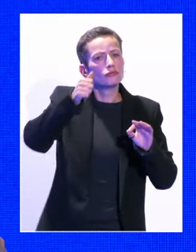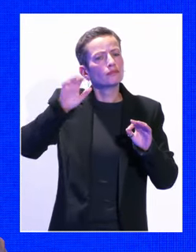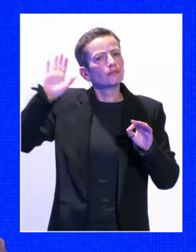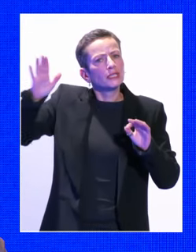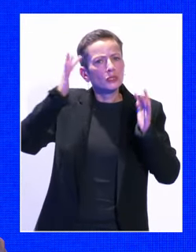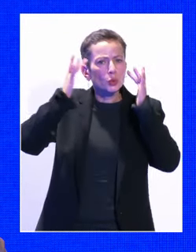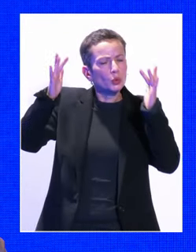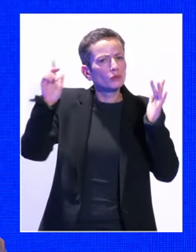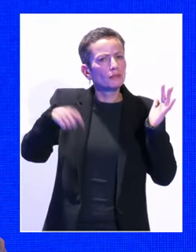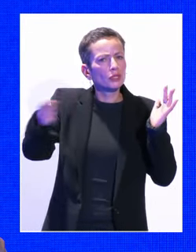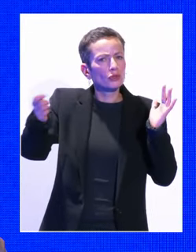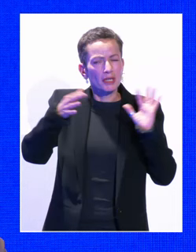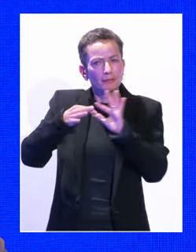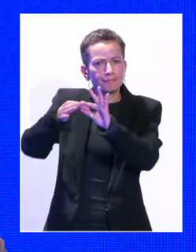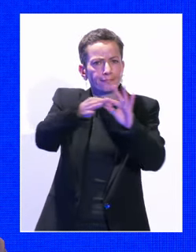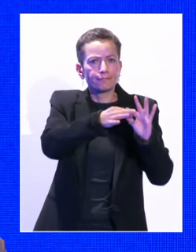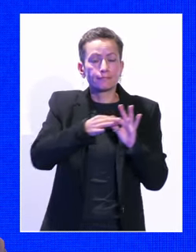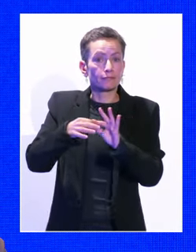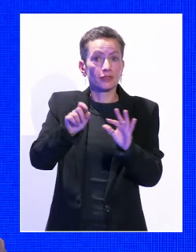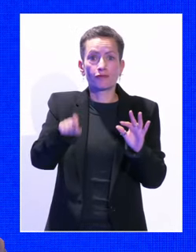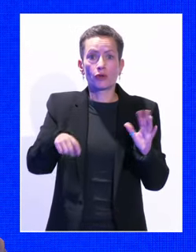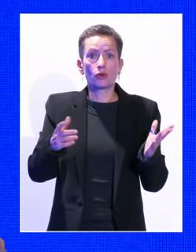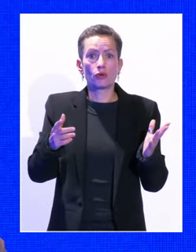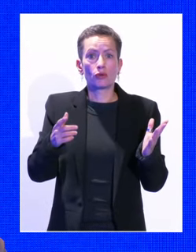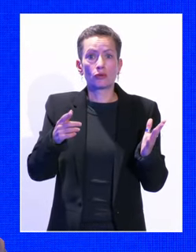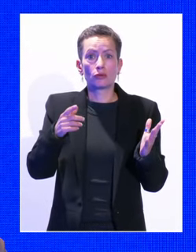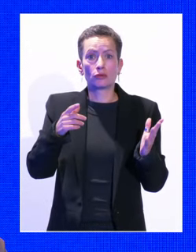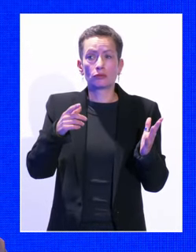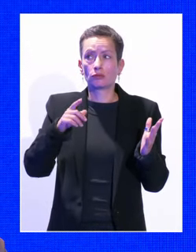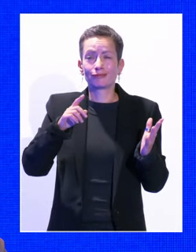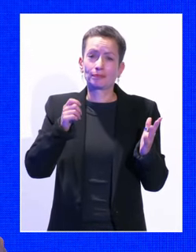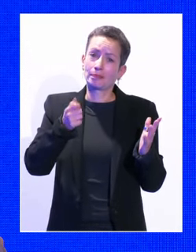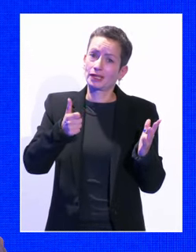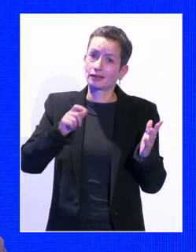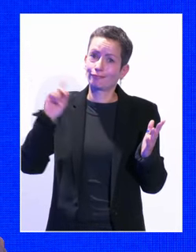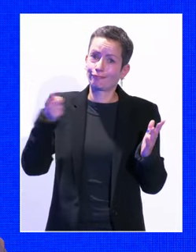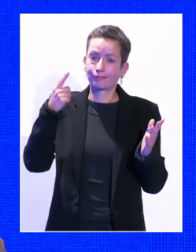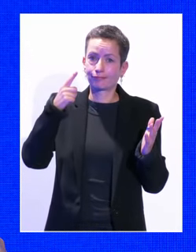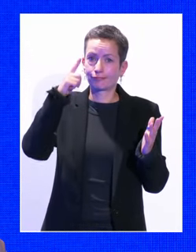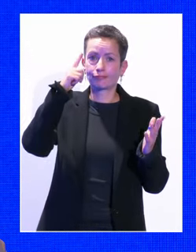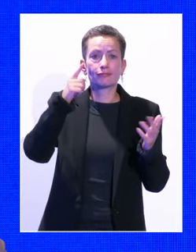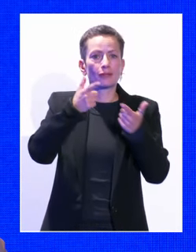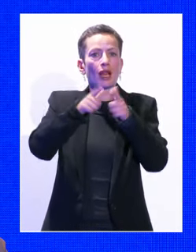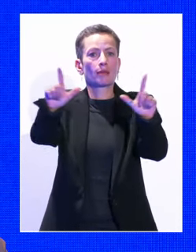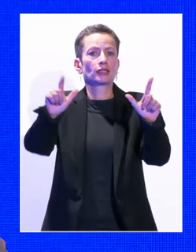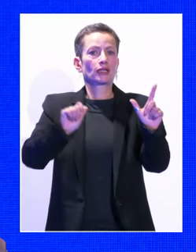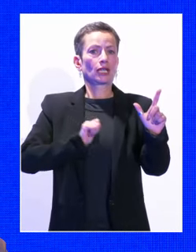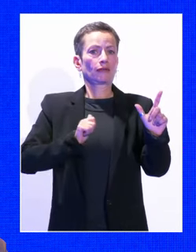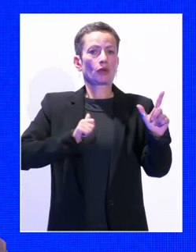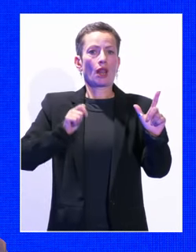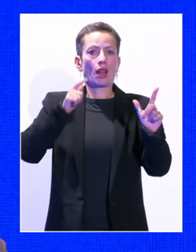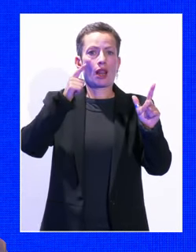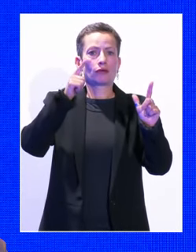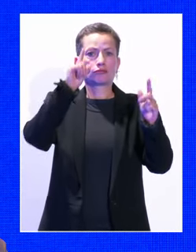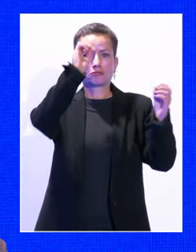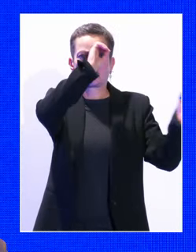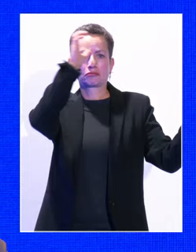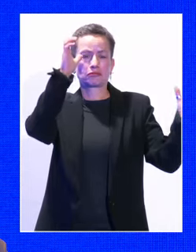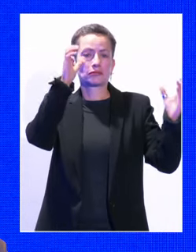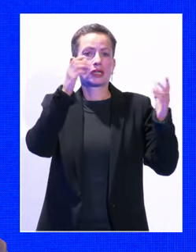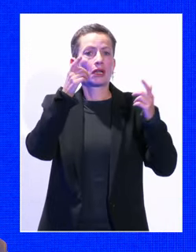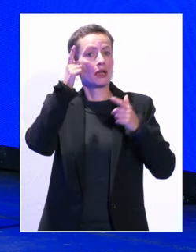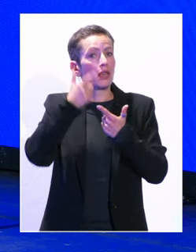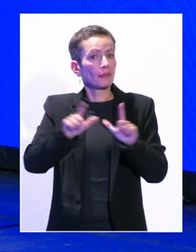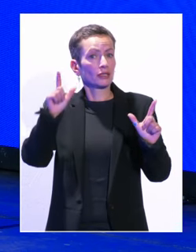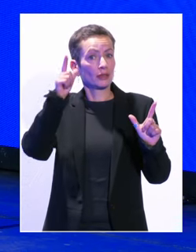sa culture, mais avec pour tous ou presque la même conception de la liberté individuelle et des libertés